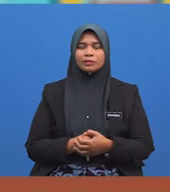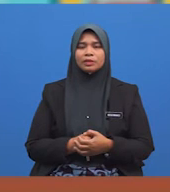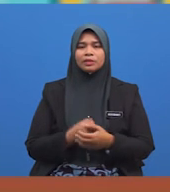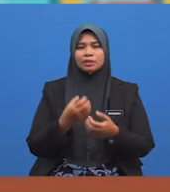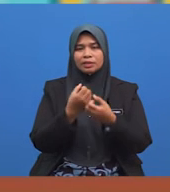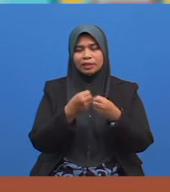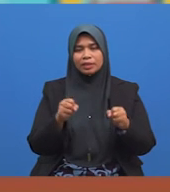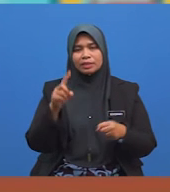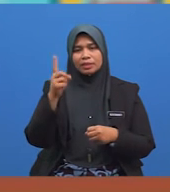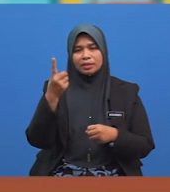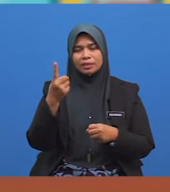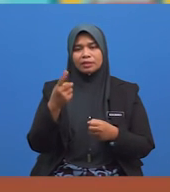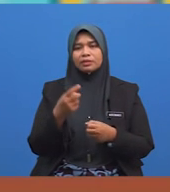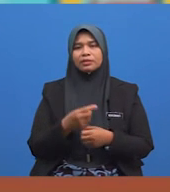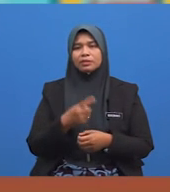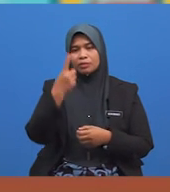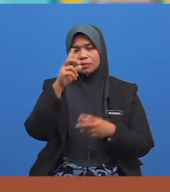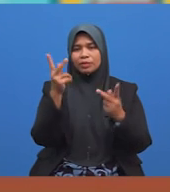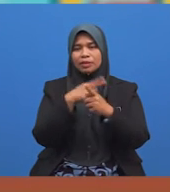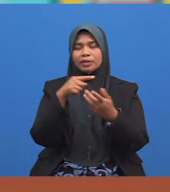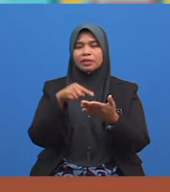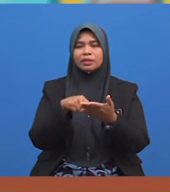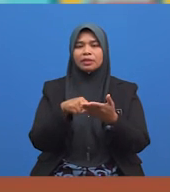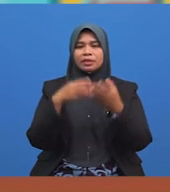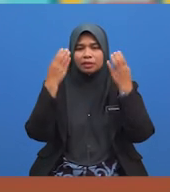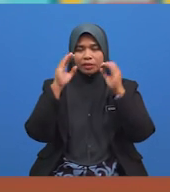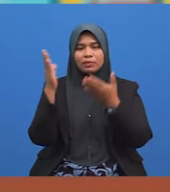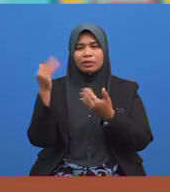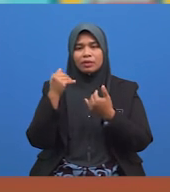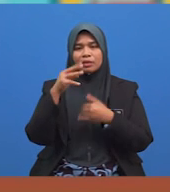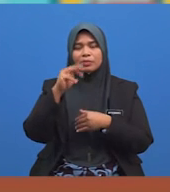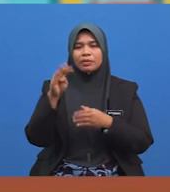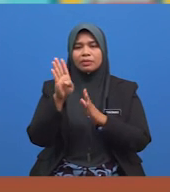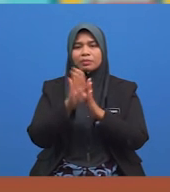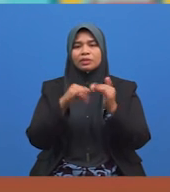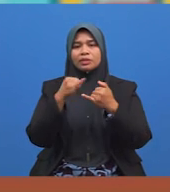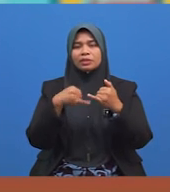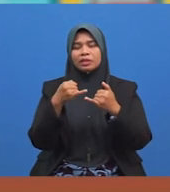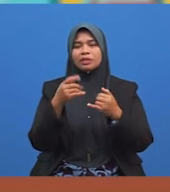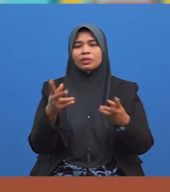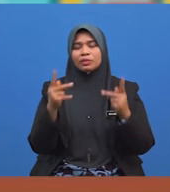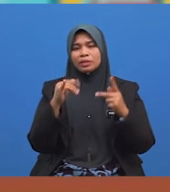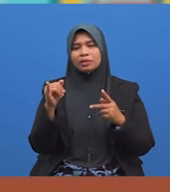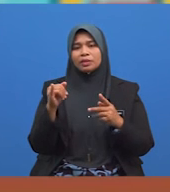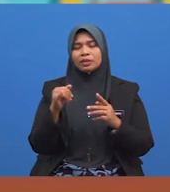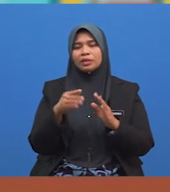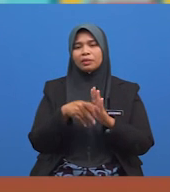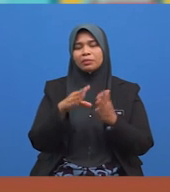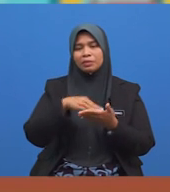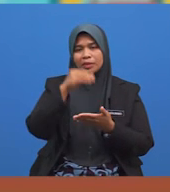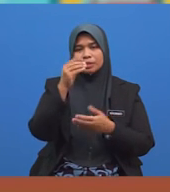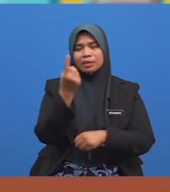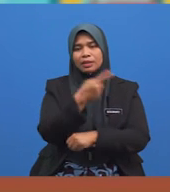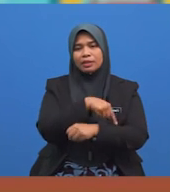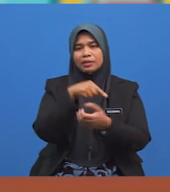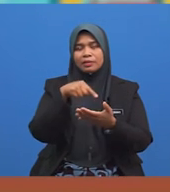Sekian sahaja sesi pembelajaran kita pada kali ini. Cikgu berharap murid-murid berjaya menguasai standard pembelajaran kita pada